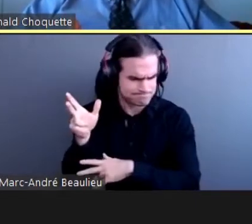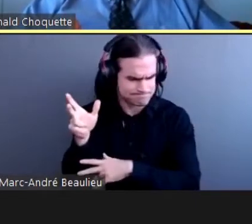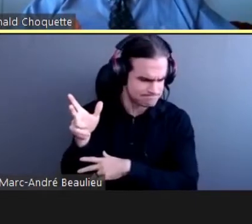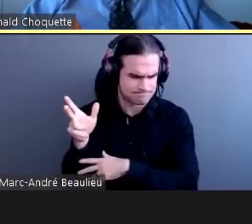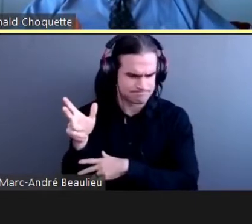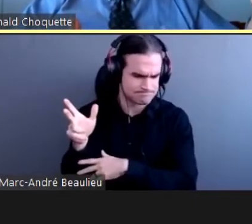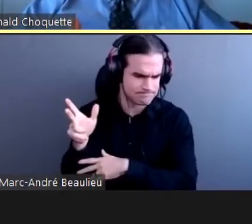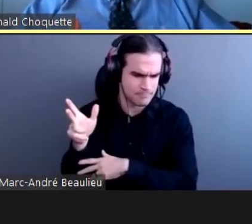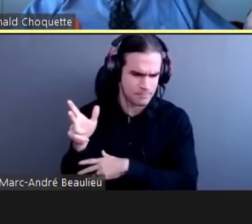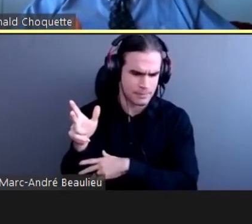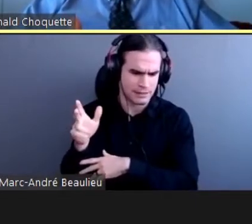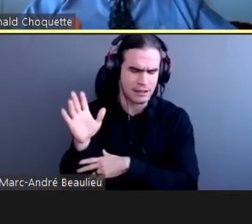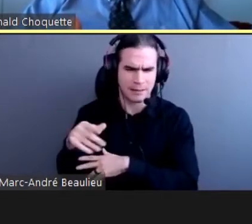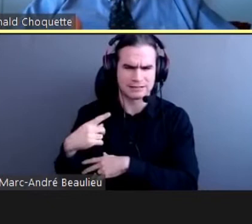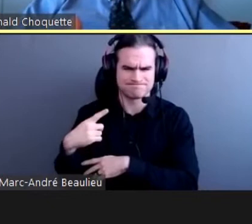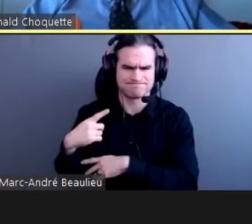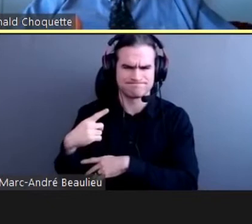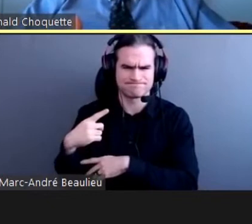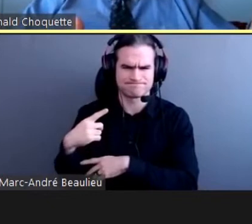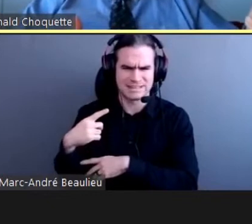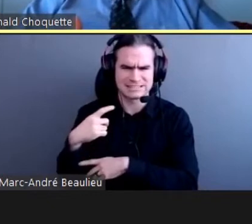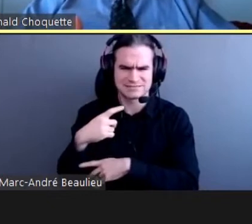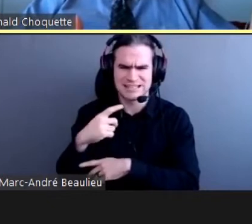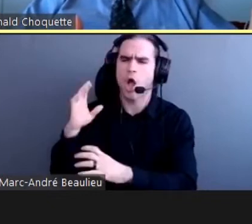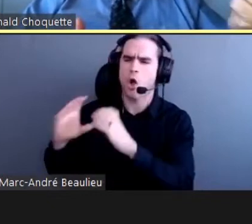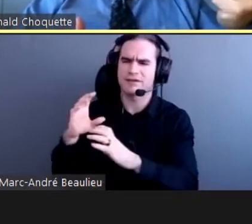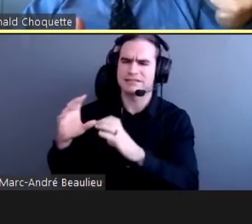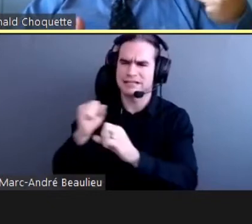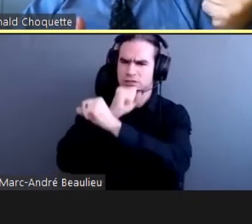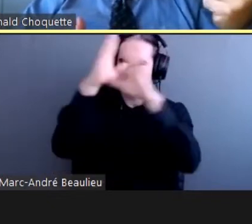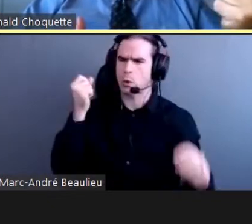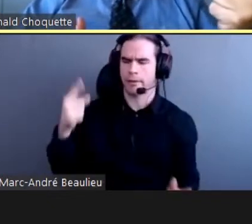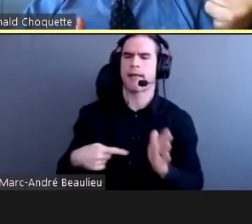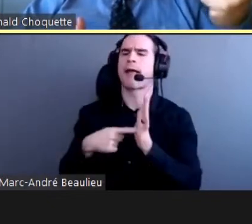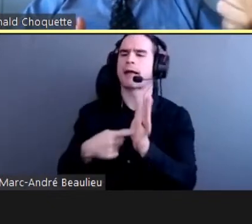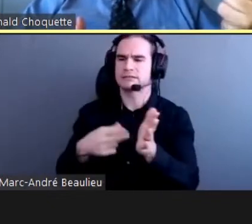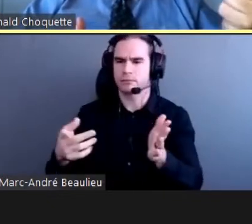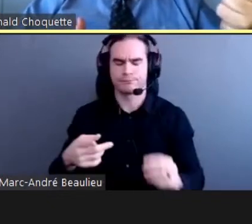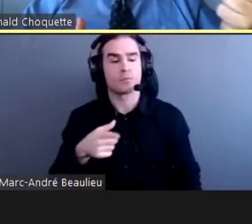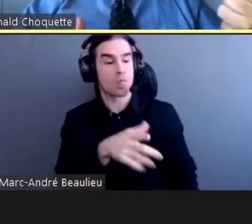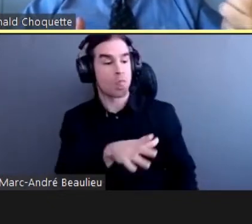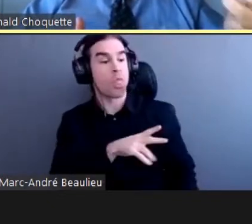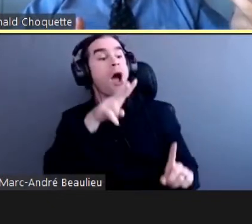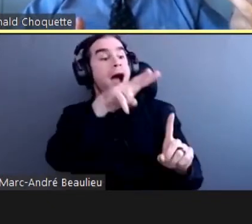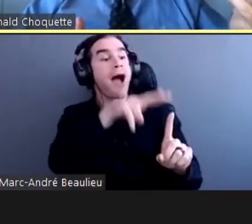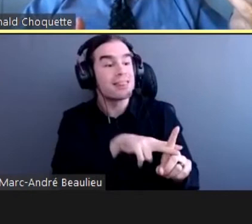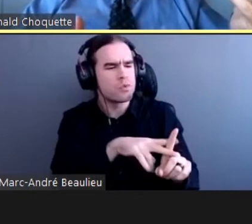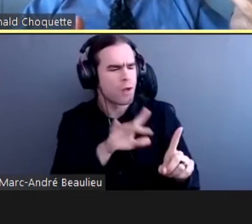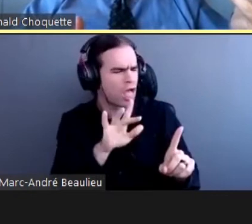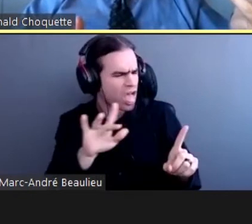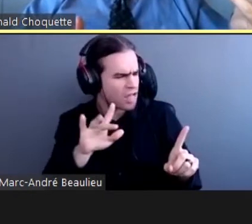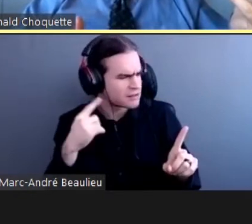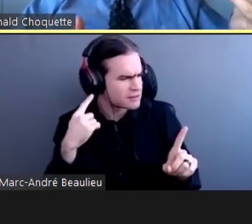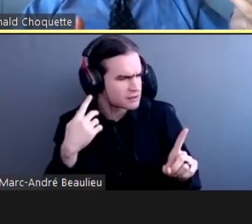des difficultés à comprendre une conversation. Exemple, tu as un rendez-vous mais